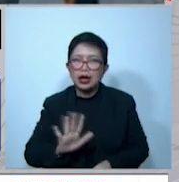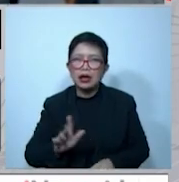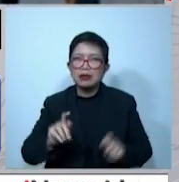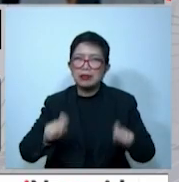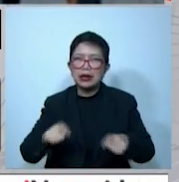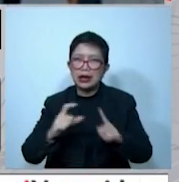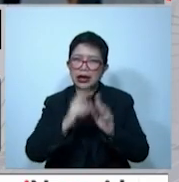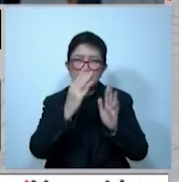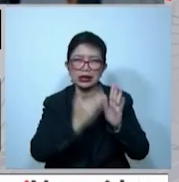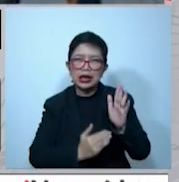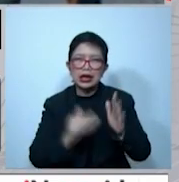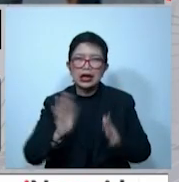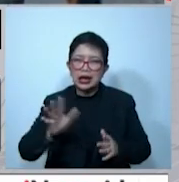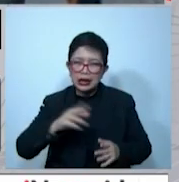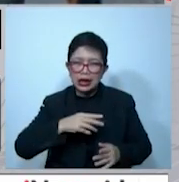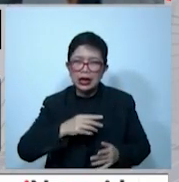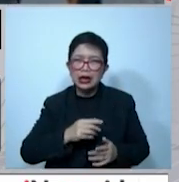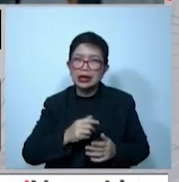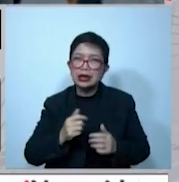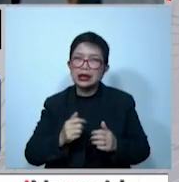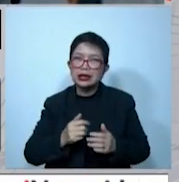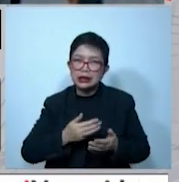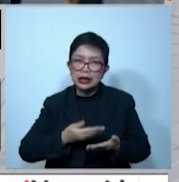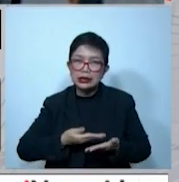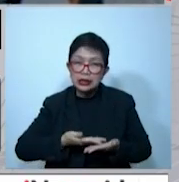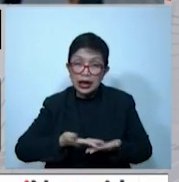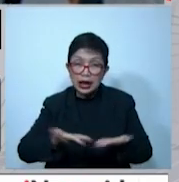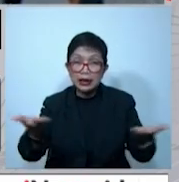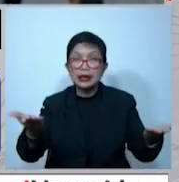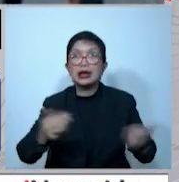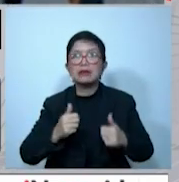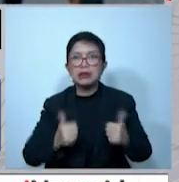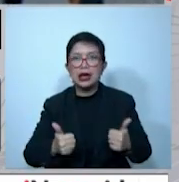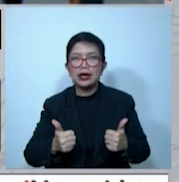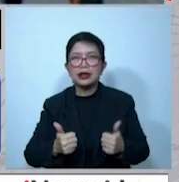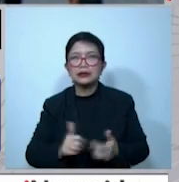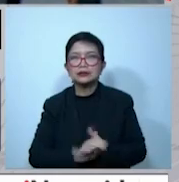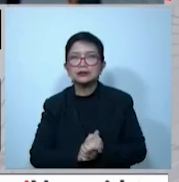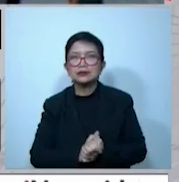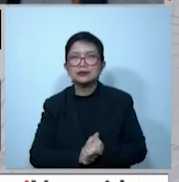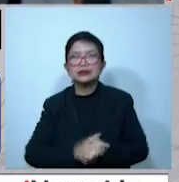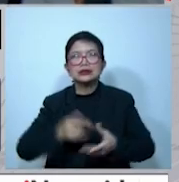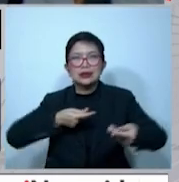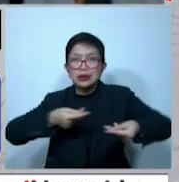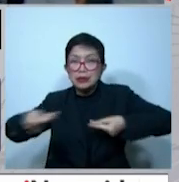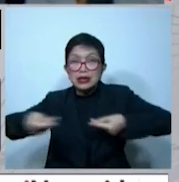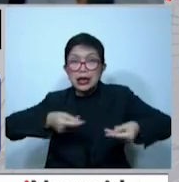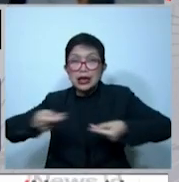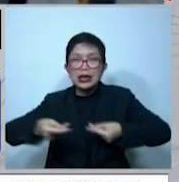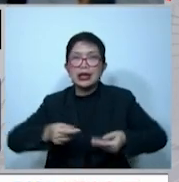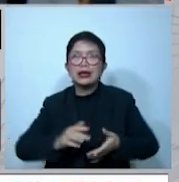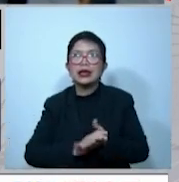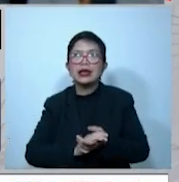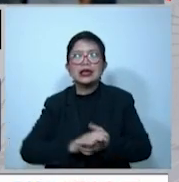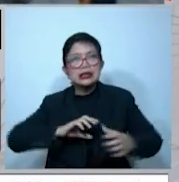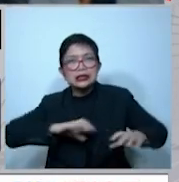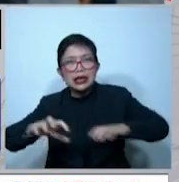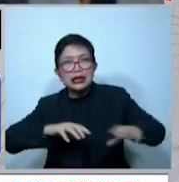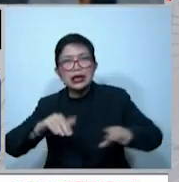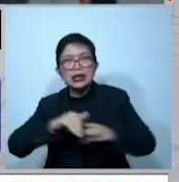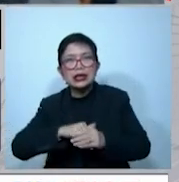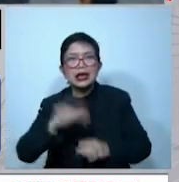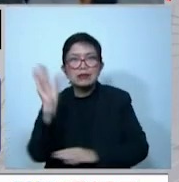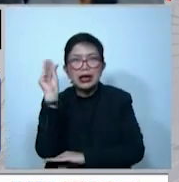itu, maka nggak akan ada langkah yang benar. Dan ini kemudian saya teruskan, Pak, bagaimana pengendalian itu dikerjakan untuk dalam